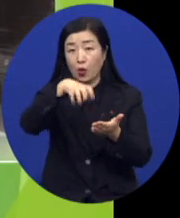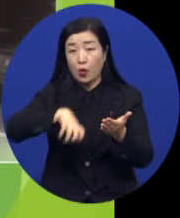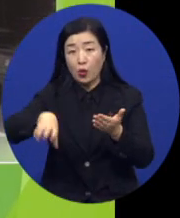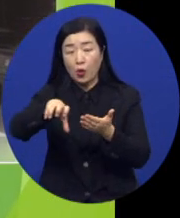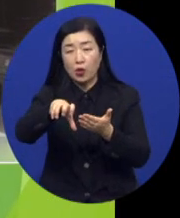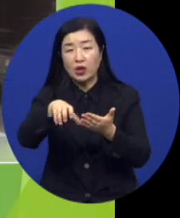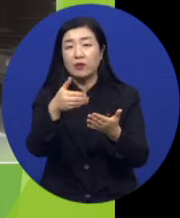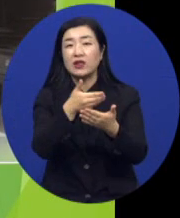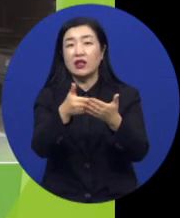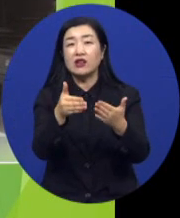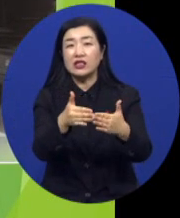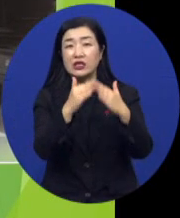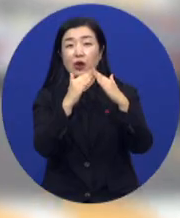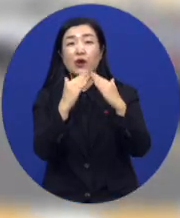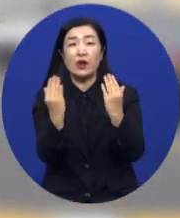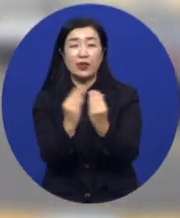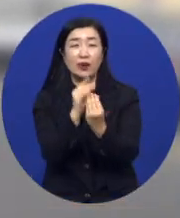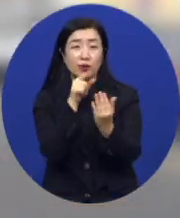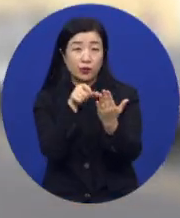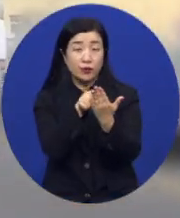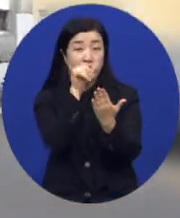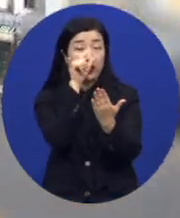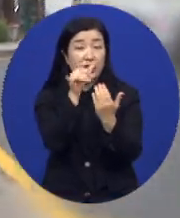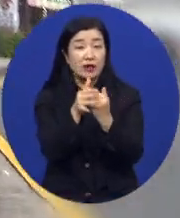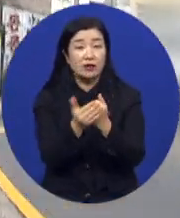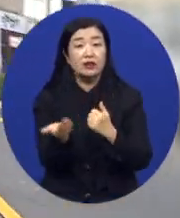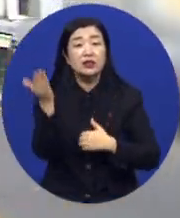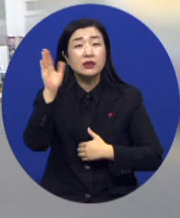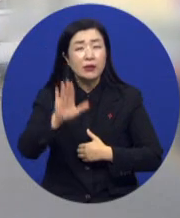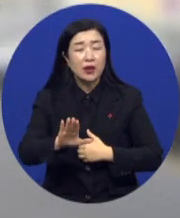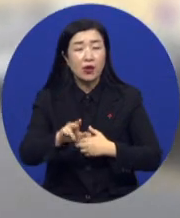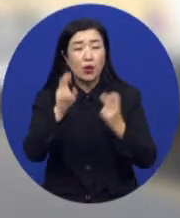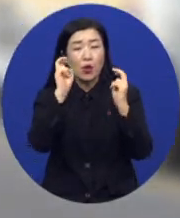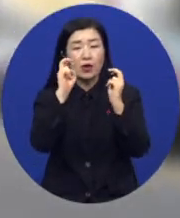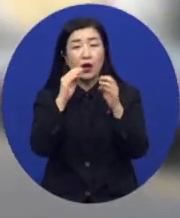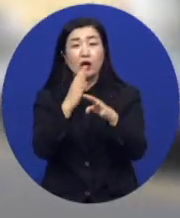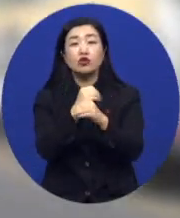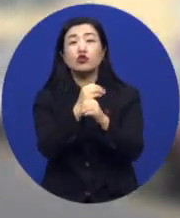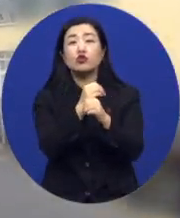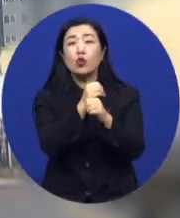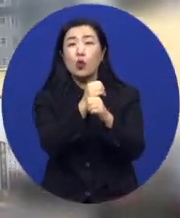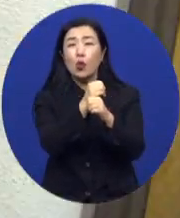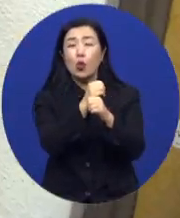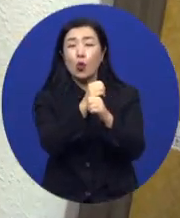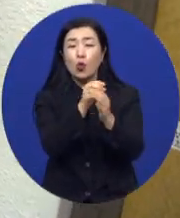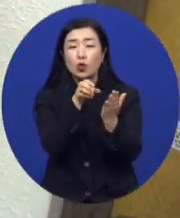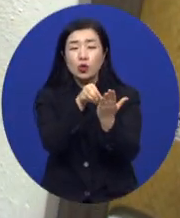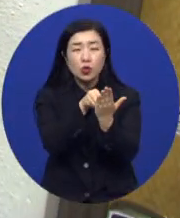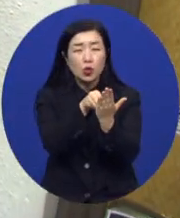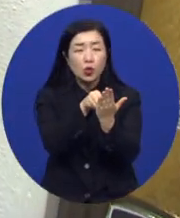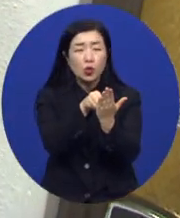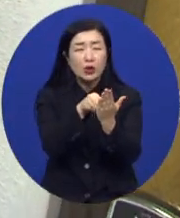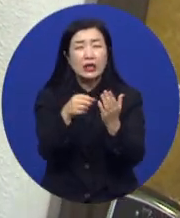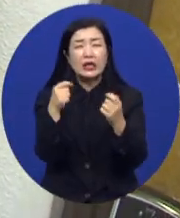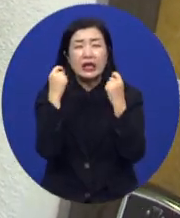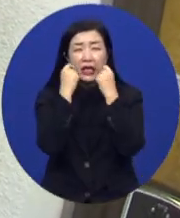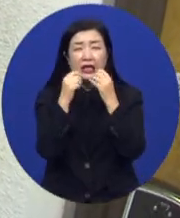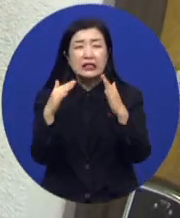작품을 설치했다고 적혀 있습니다. 그런데 회사 주소지로 등록된 곳은 일반